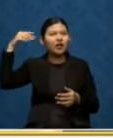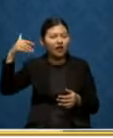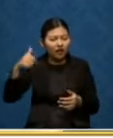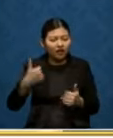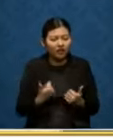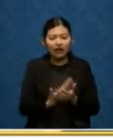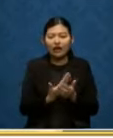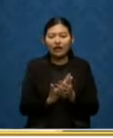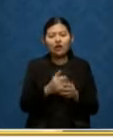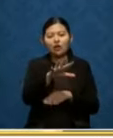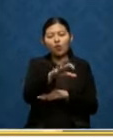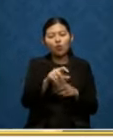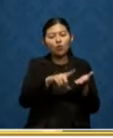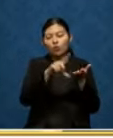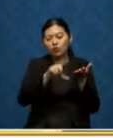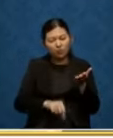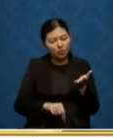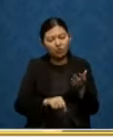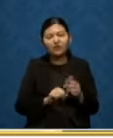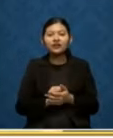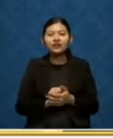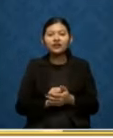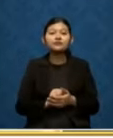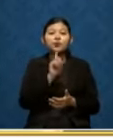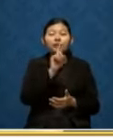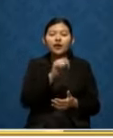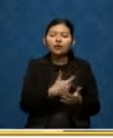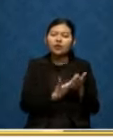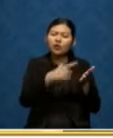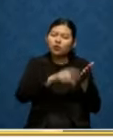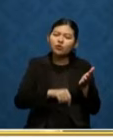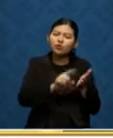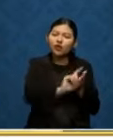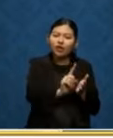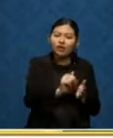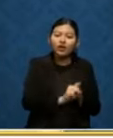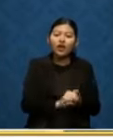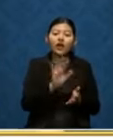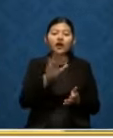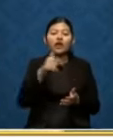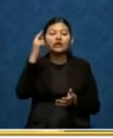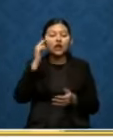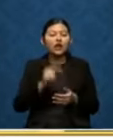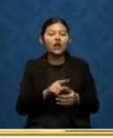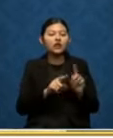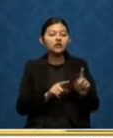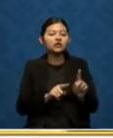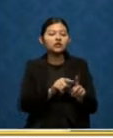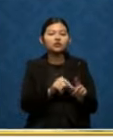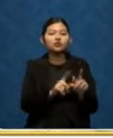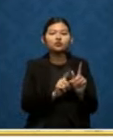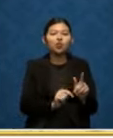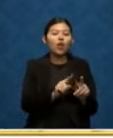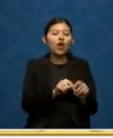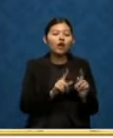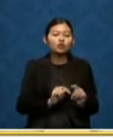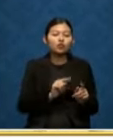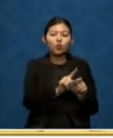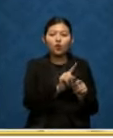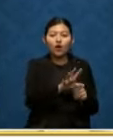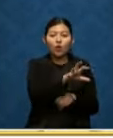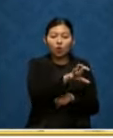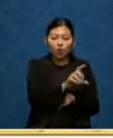ราคากุ้งตกต่ำมากเฉลี่ยผมถามว่าตกต่ำยังไงเขาบอกว่าก็คิดแล้วกันกุ้ง 1ตัวก็ 1บาทนะครับ 1ตัวแล้วก็ 1บาท